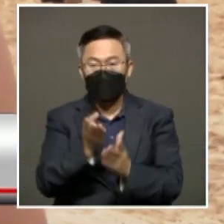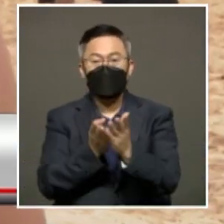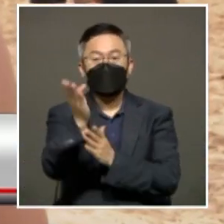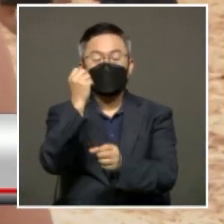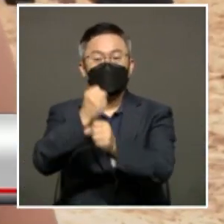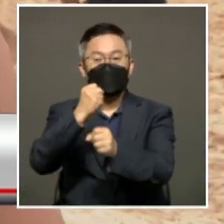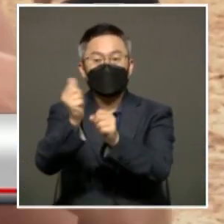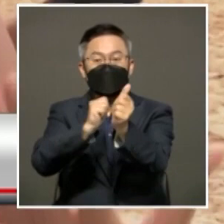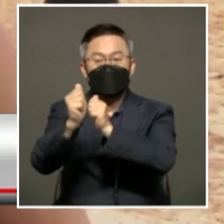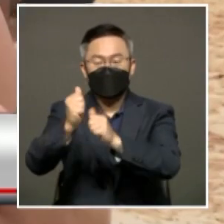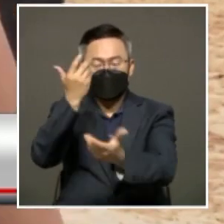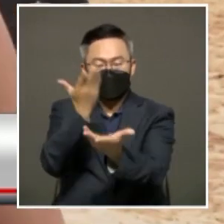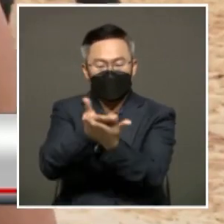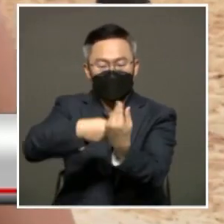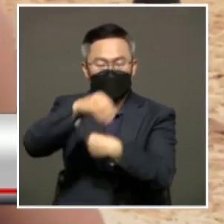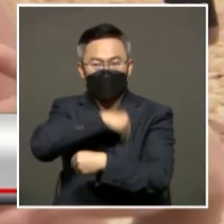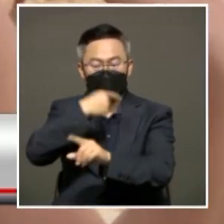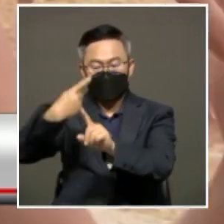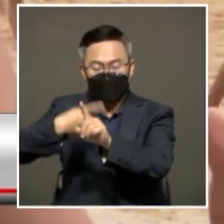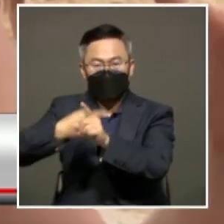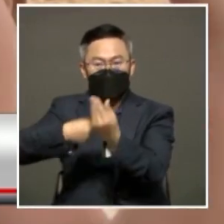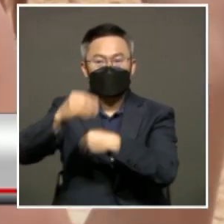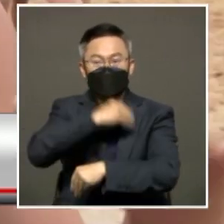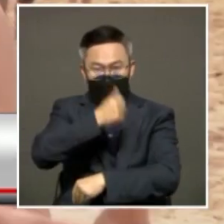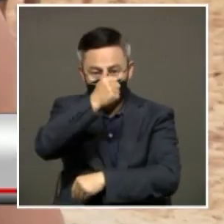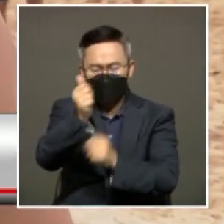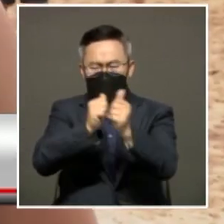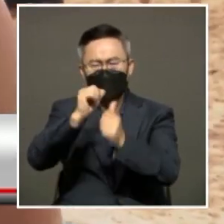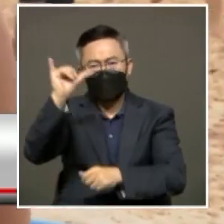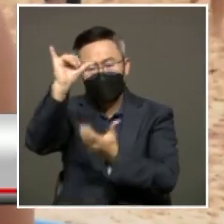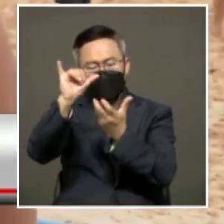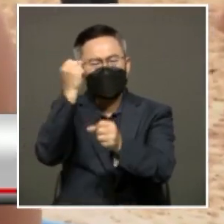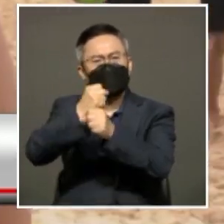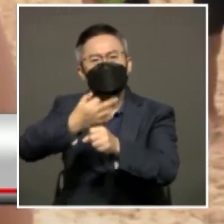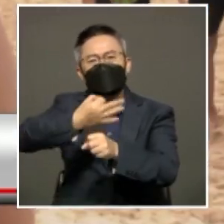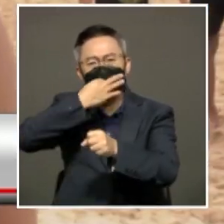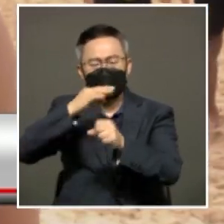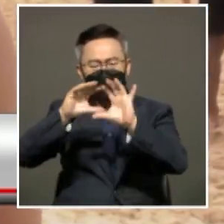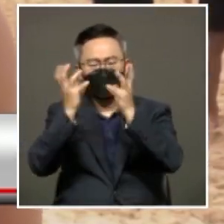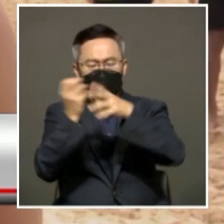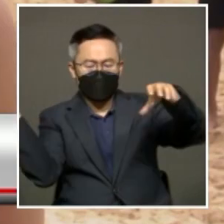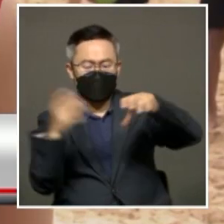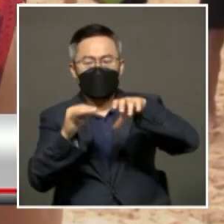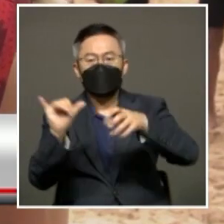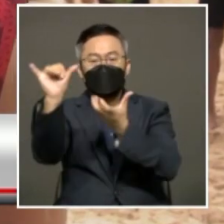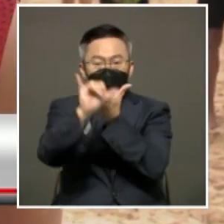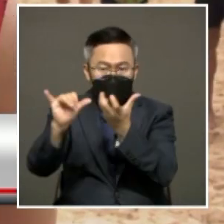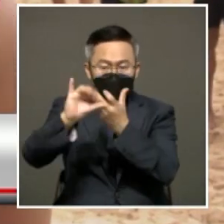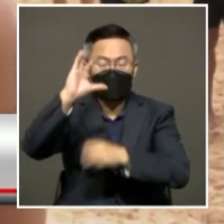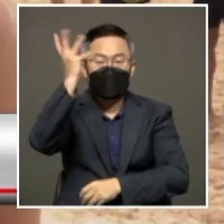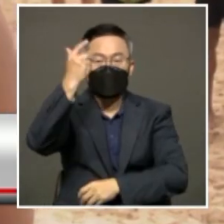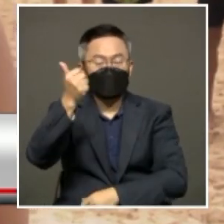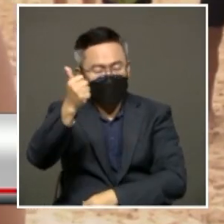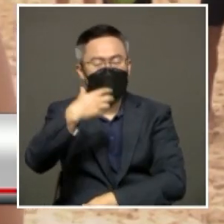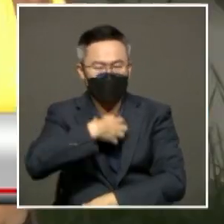างหนึ่งที่แบบว่าเราสามารถแอคทีฟตัวเองขึ้นมาได้นะไประดับยุโรปไประดับโลกได้นะอะไรเงี้ยค่ะถ้ามีโอกาสนะคะก็อยาก